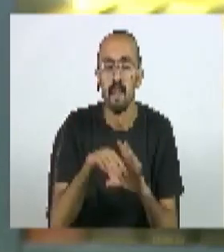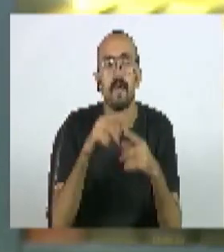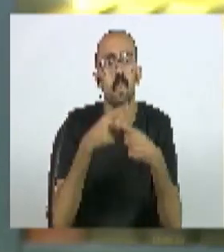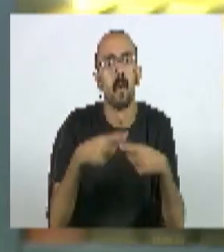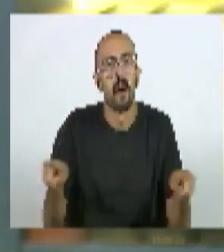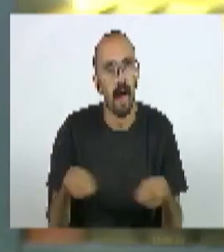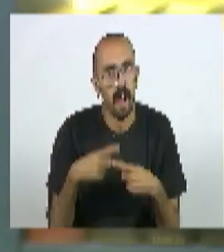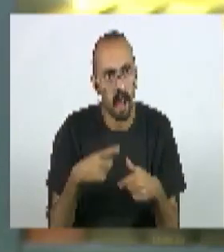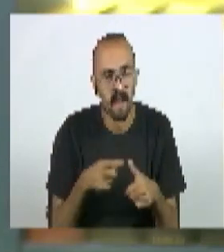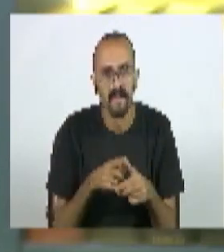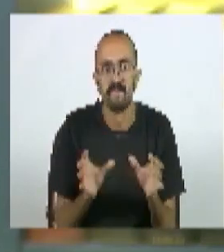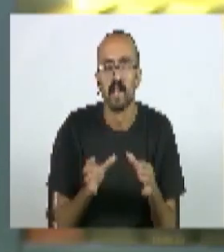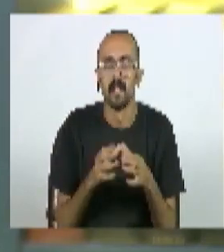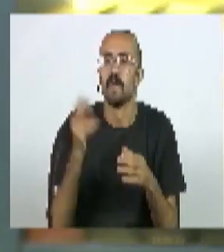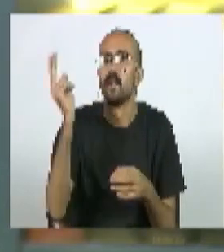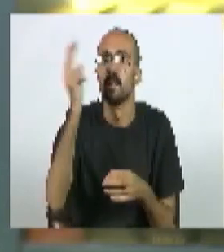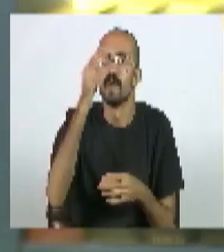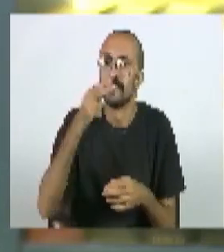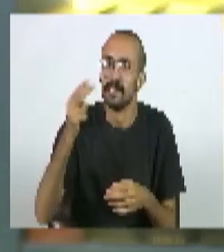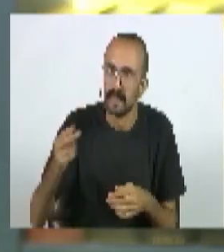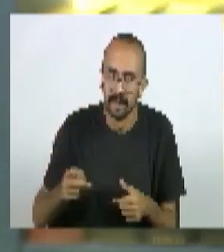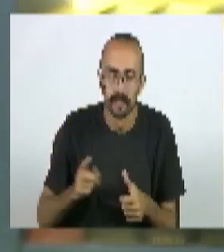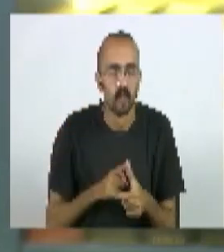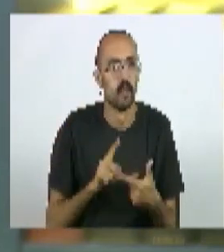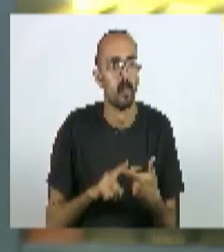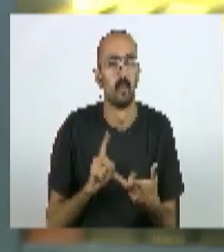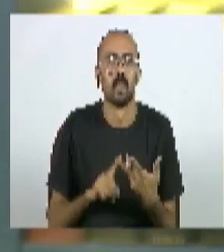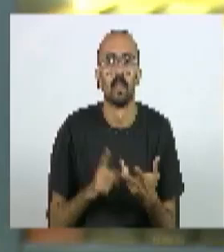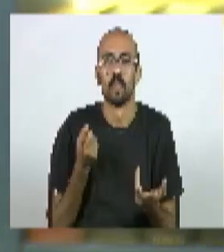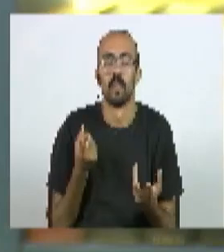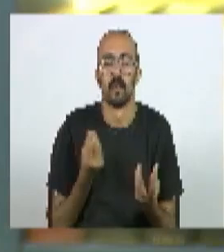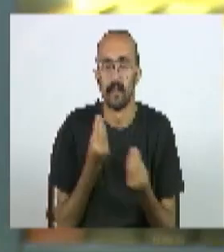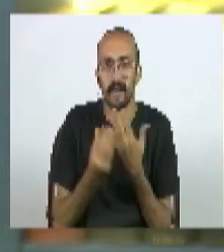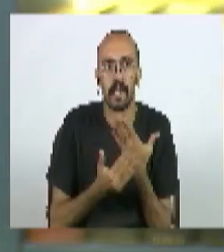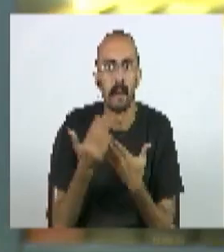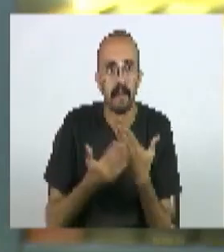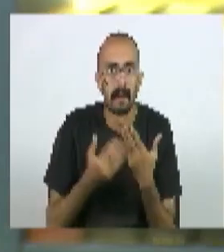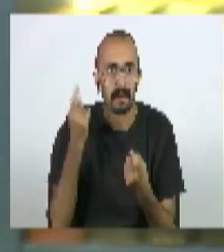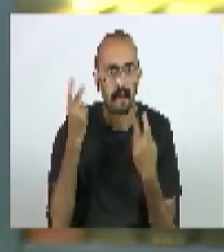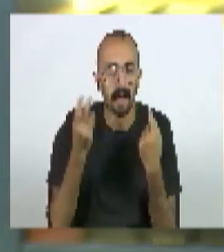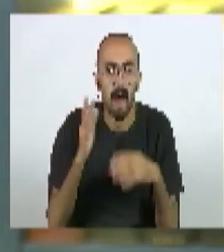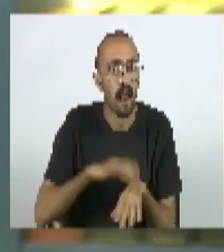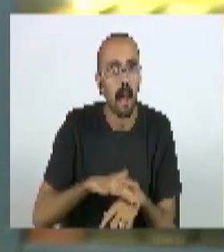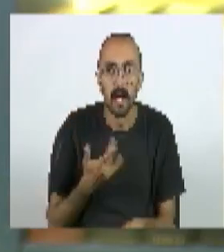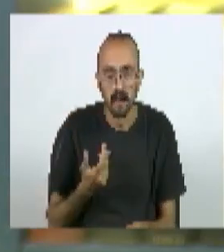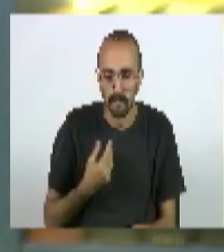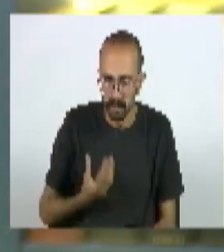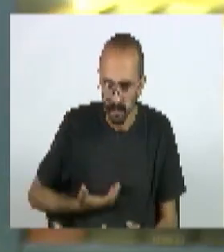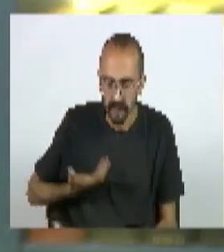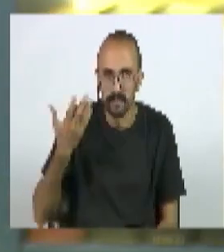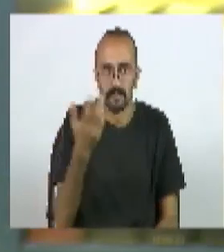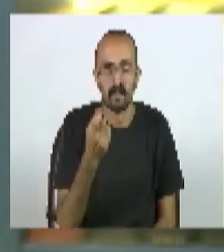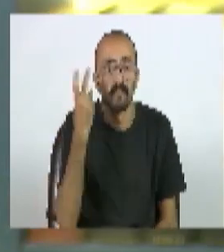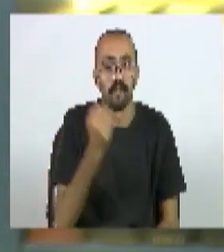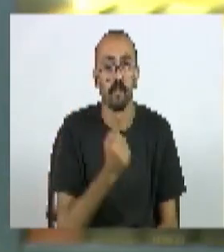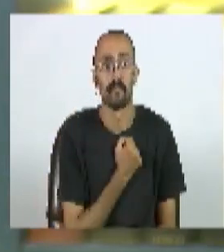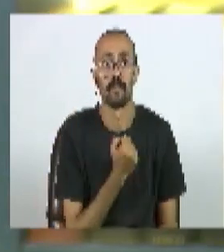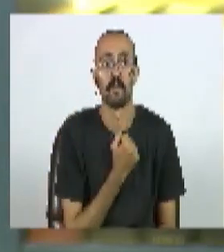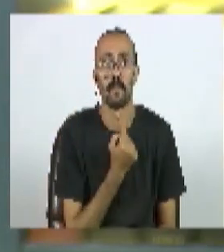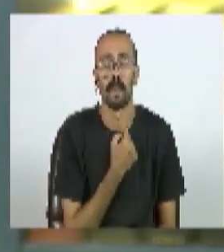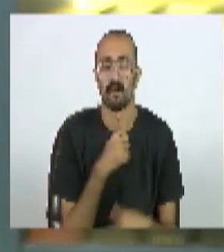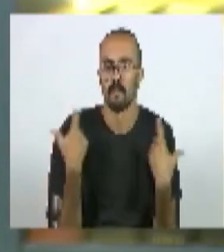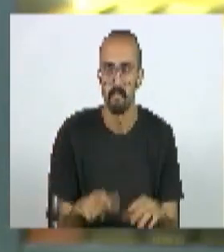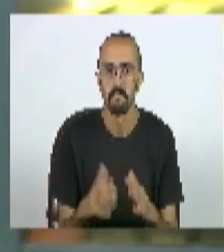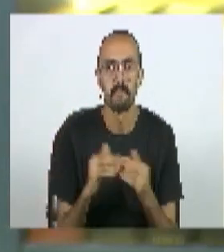ورسموا على الجدران وقدموا تجارب جديدة في التعبير عن أفكار في المواطنة